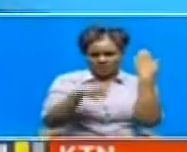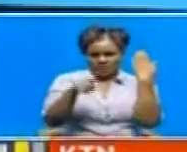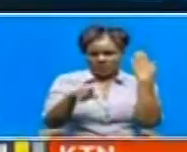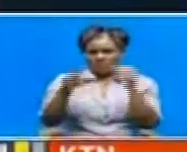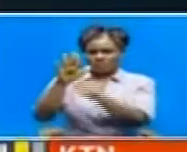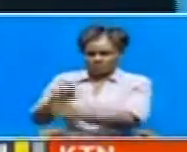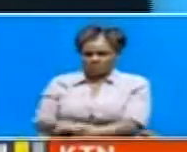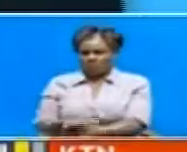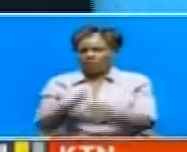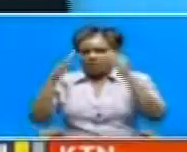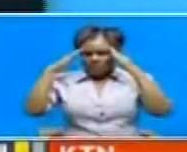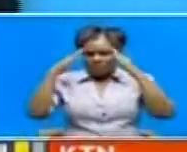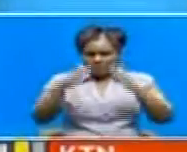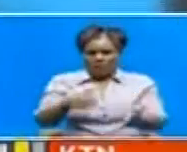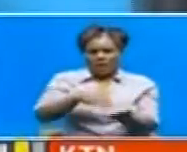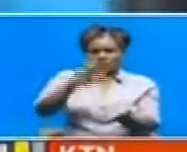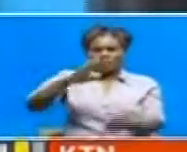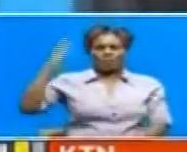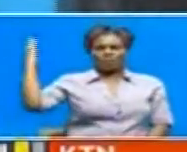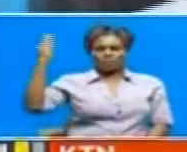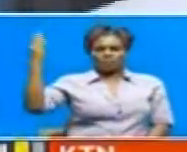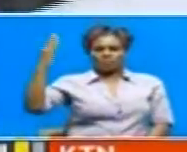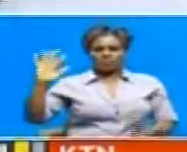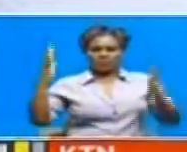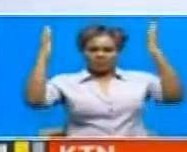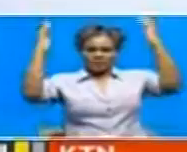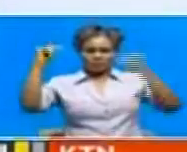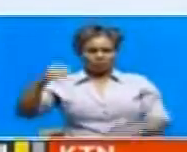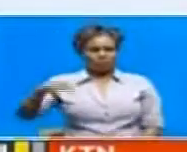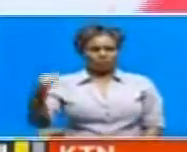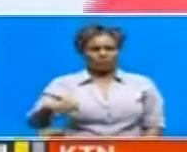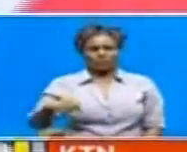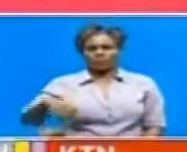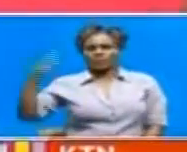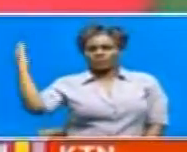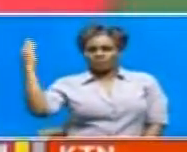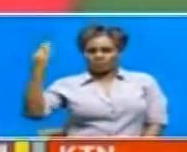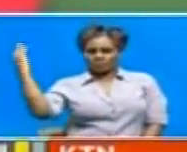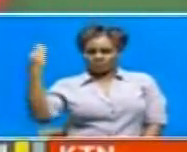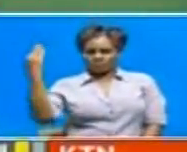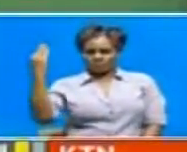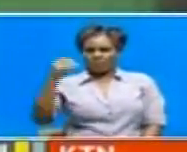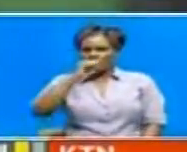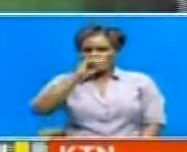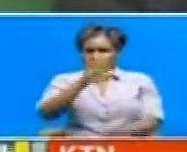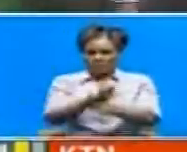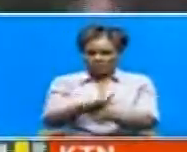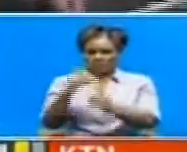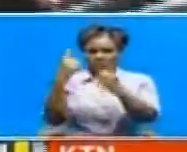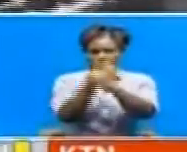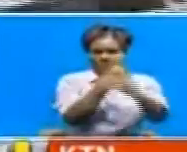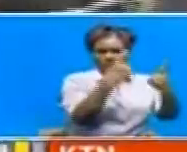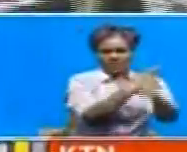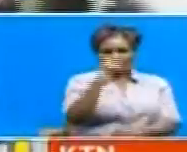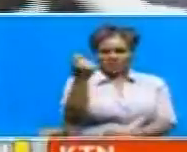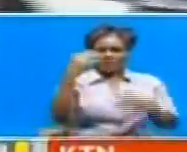ugaidi vikipewa kipaumbele katika hotuba za sherehe ya leo. Ni hotuba iliyosheheni ahadi mbali mbali kwa Wakenya,